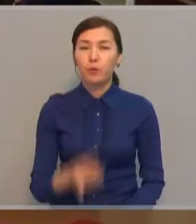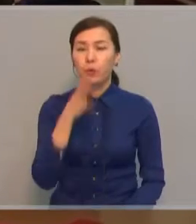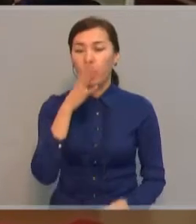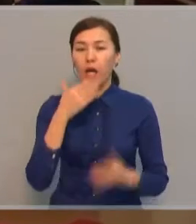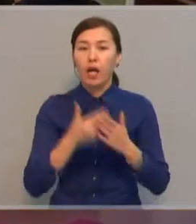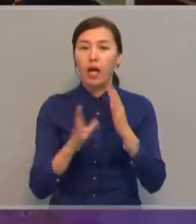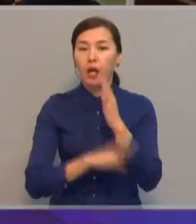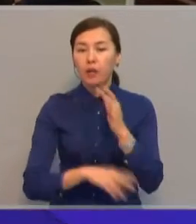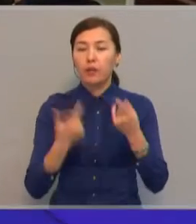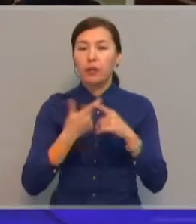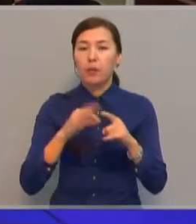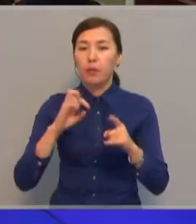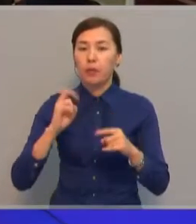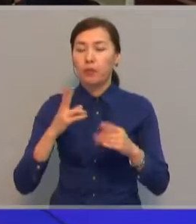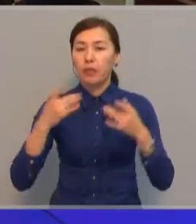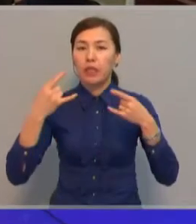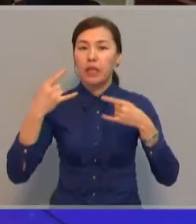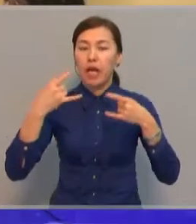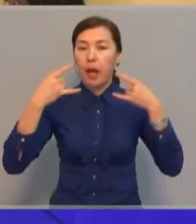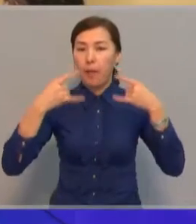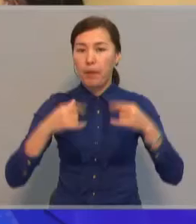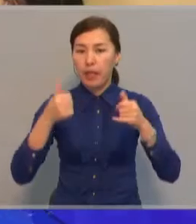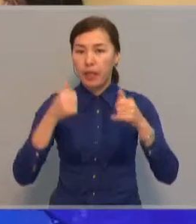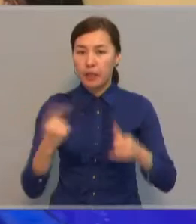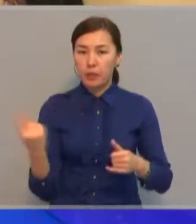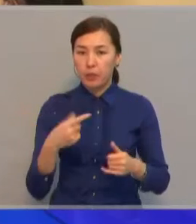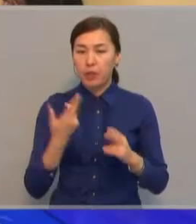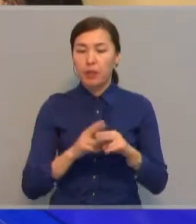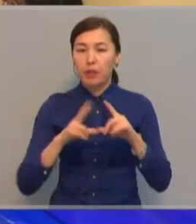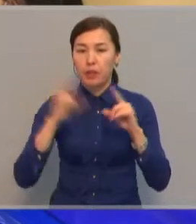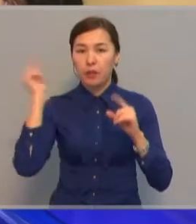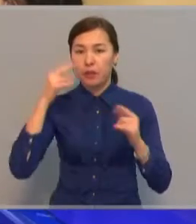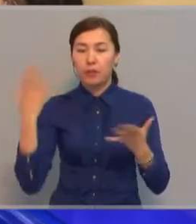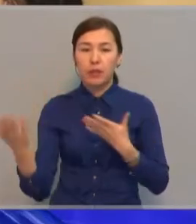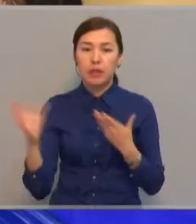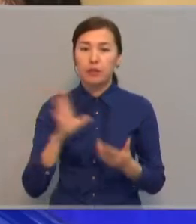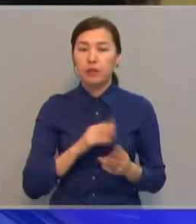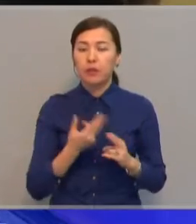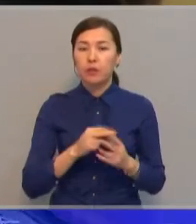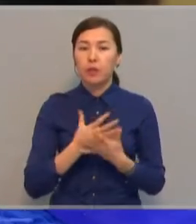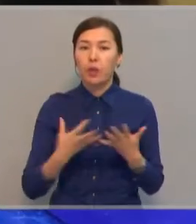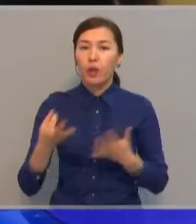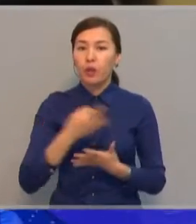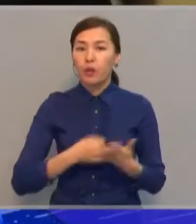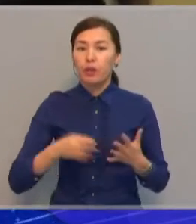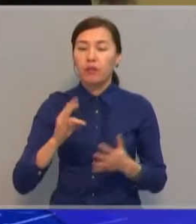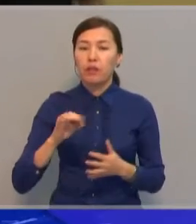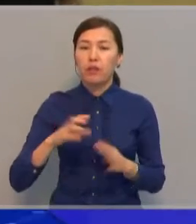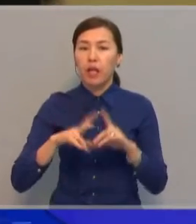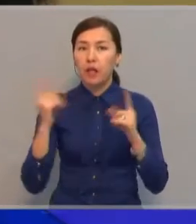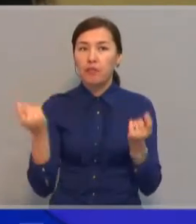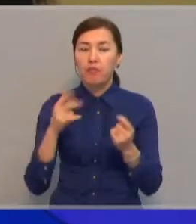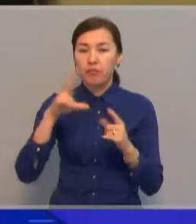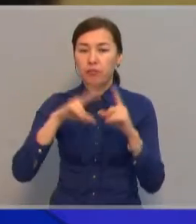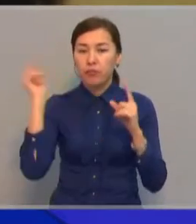Заманауи үлгідегі әкелінген моноблок пен интерактивті панельдер ауданда бірінші болып осы білім ошағына орнатылды. Бұл заттар облысымызда санаулы мектептерде